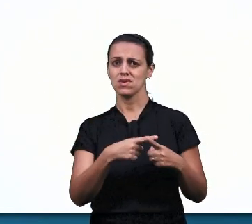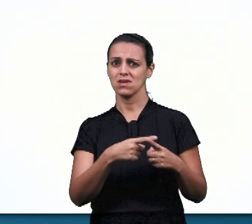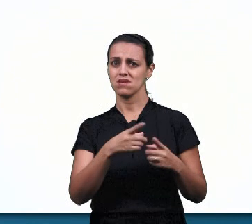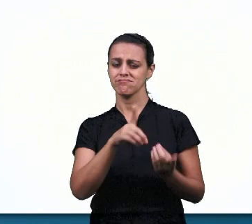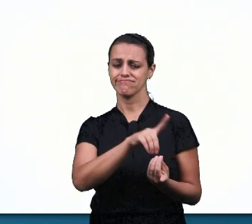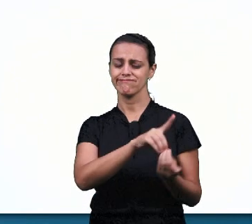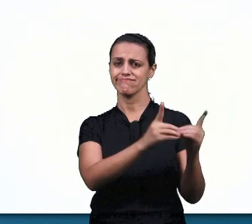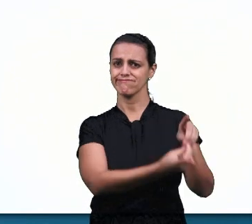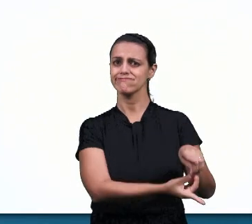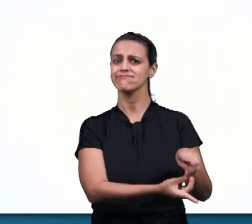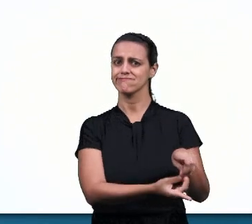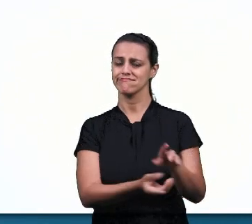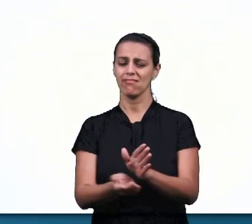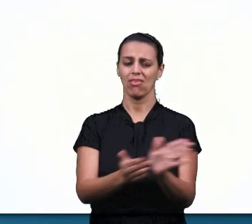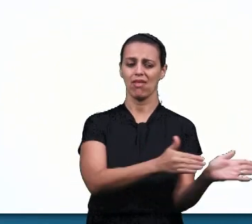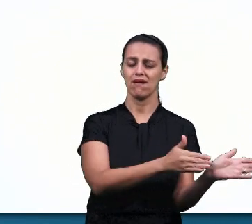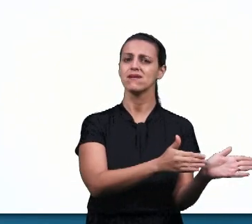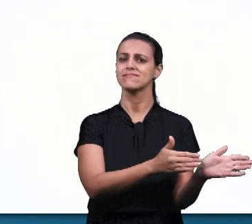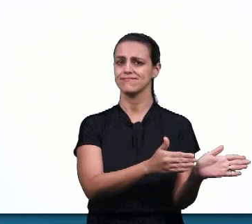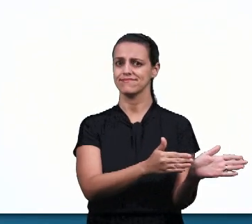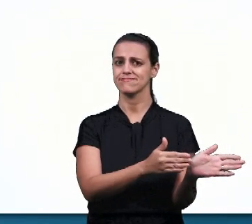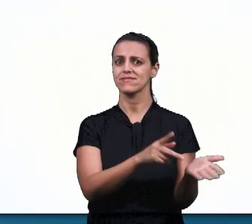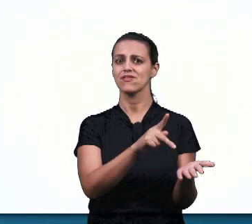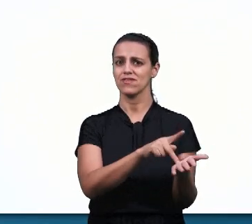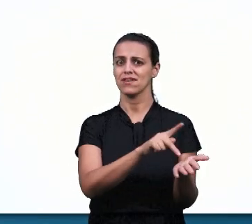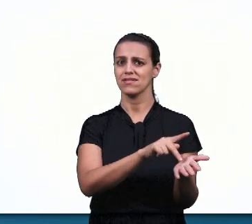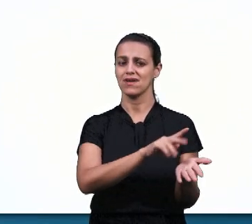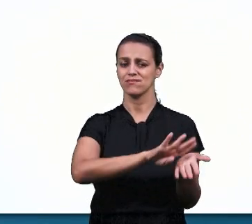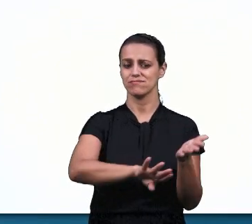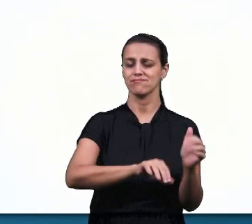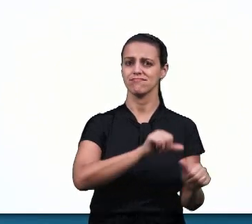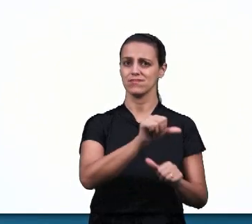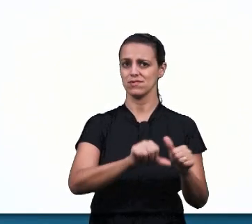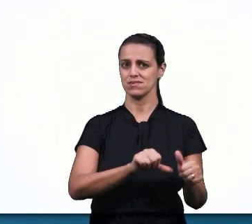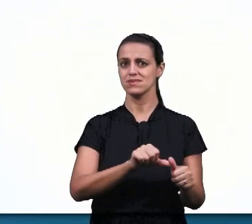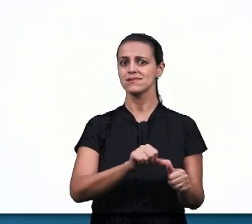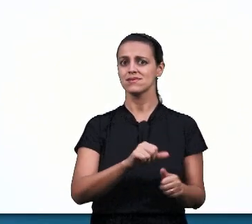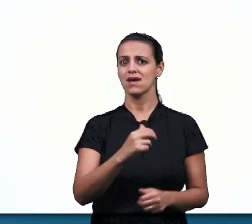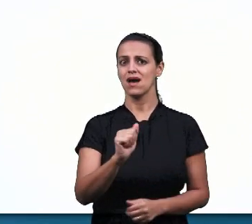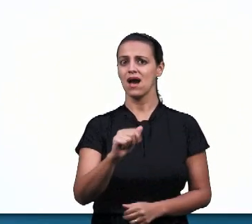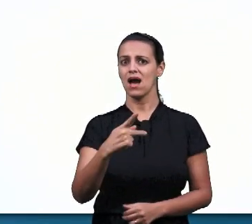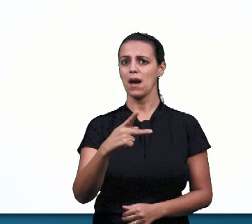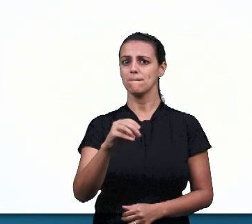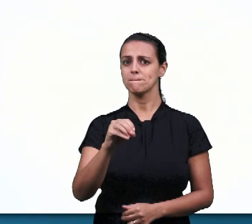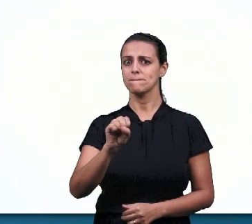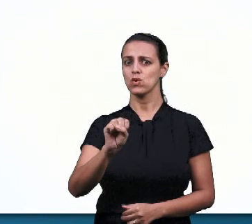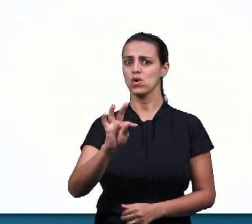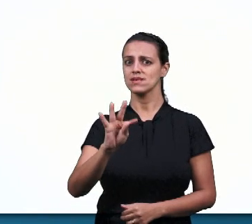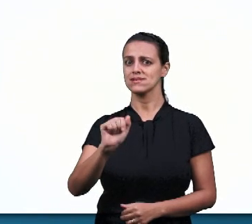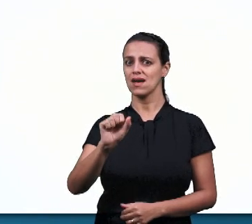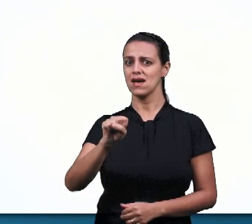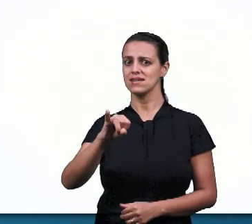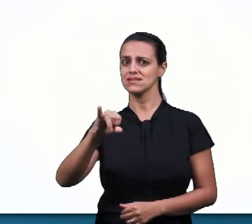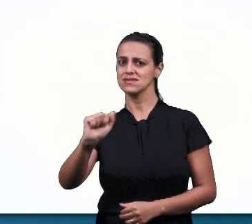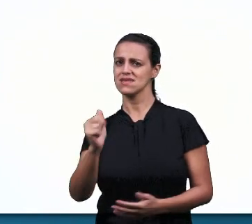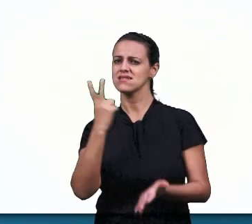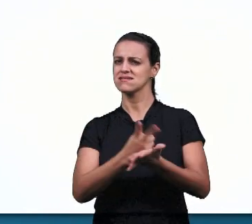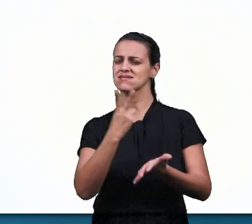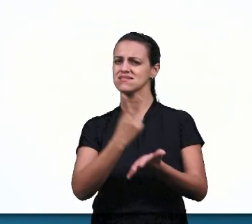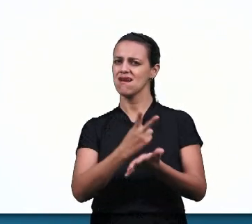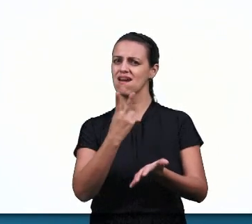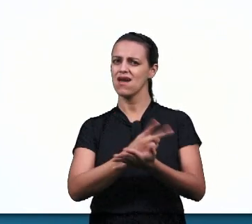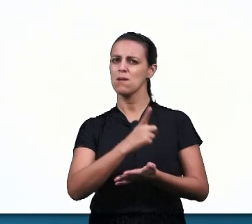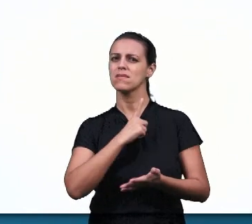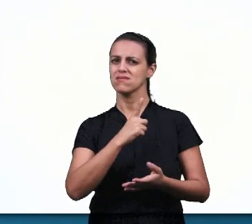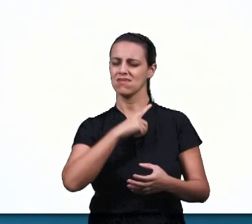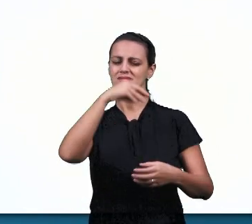apostoliques. Nous savons que l'apostasie s'est toujours manifestée au sein de l'Église de Christ.